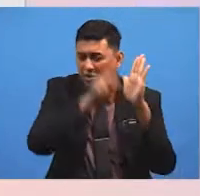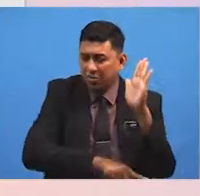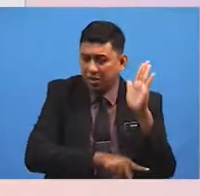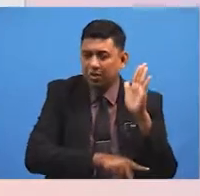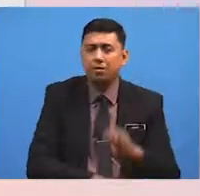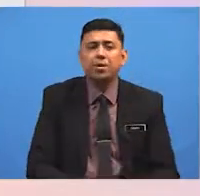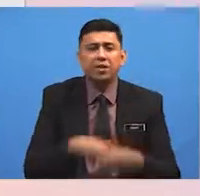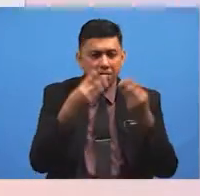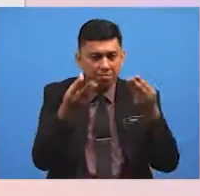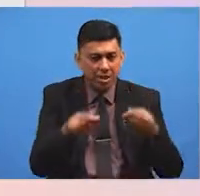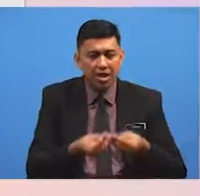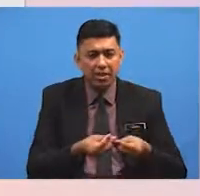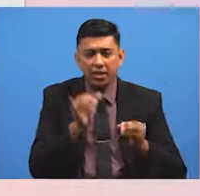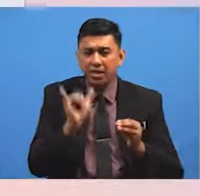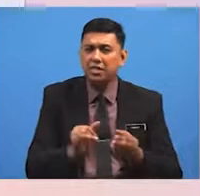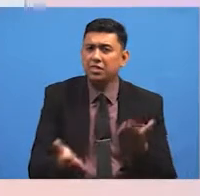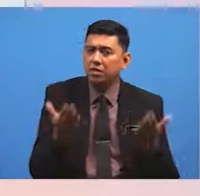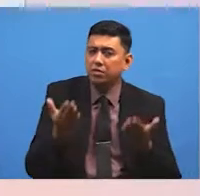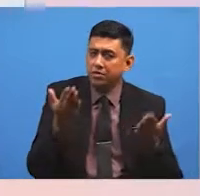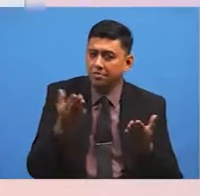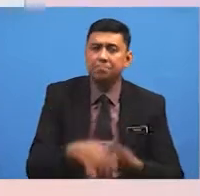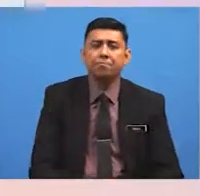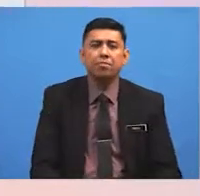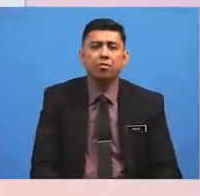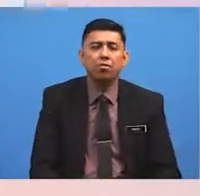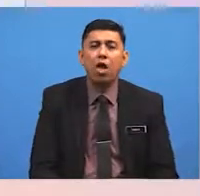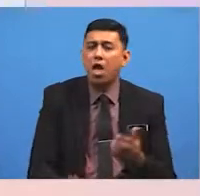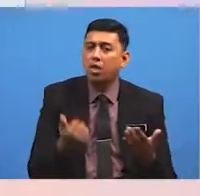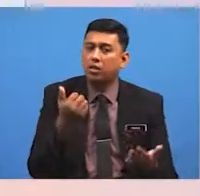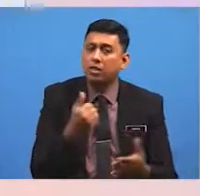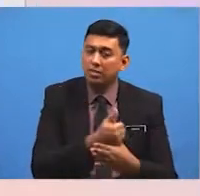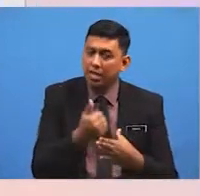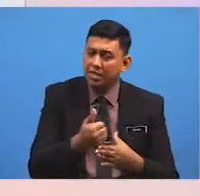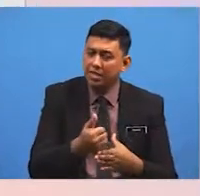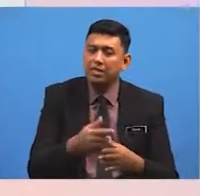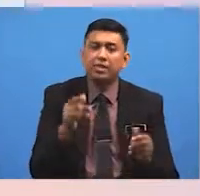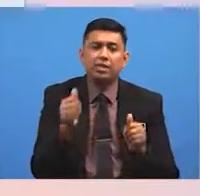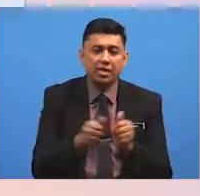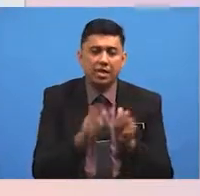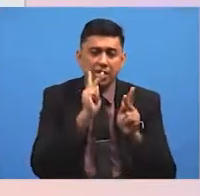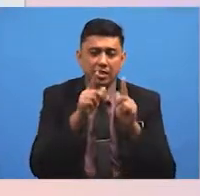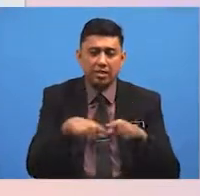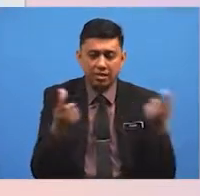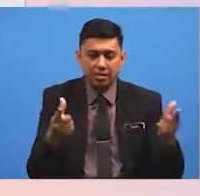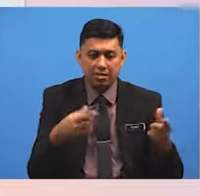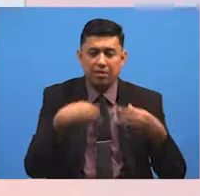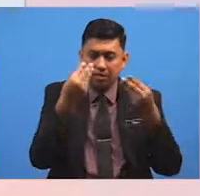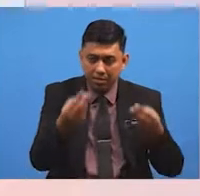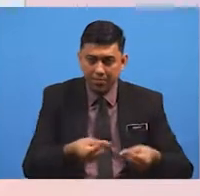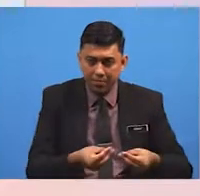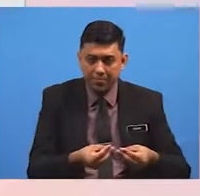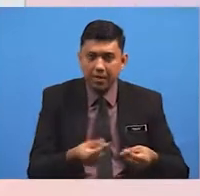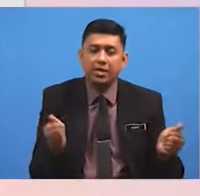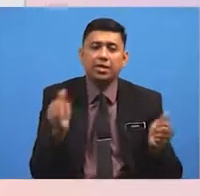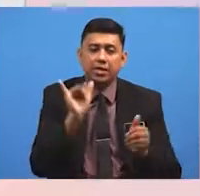daripada penerimaan yang dicampur atau dengan kata lain penerimaannya The